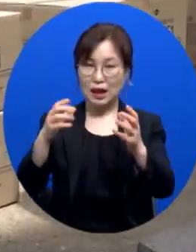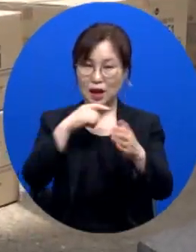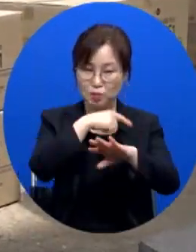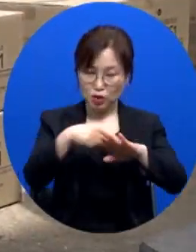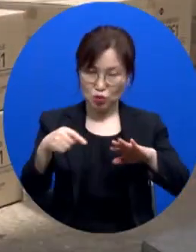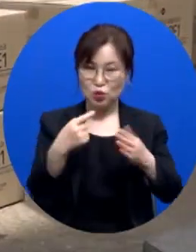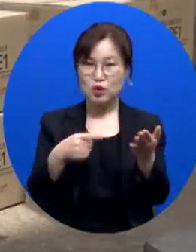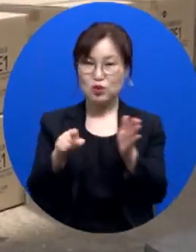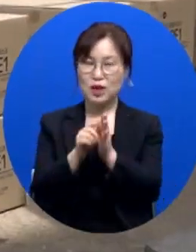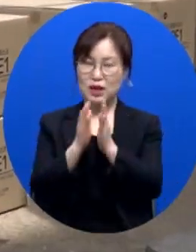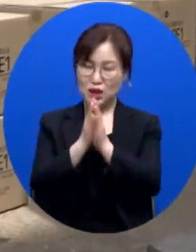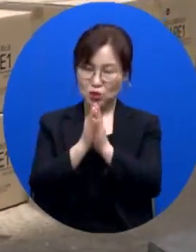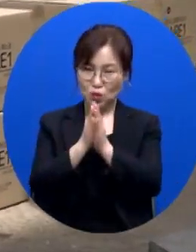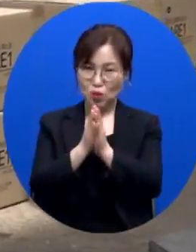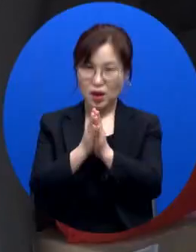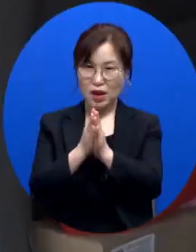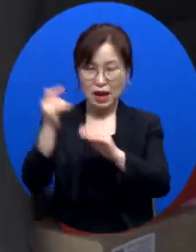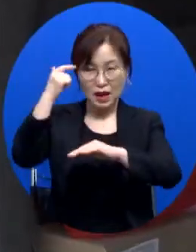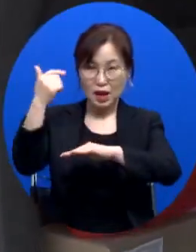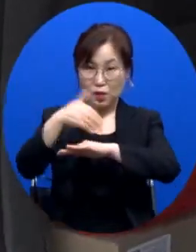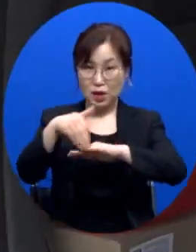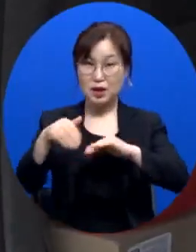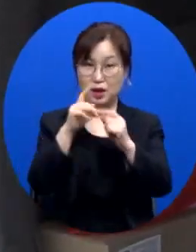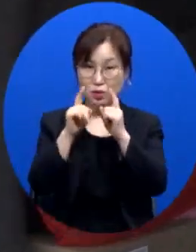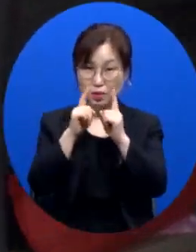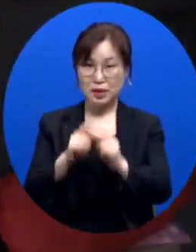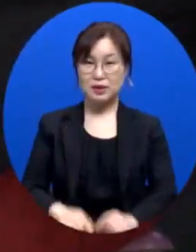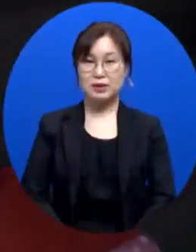기도회 도 개최할 예정이라고 전했습니다